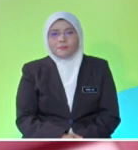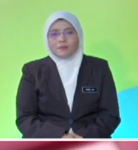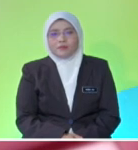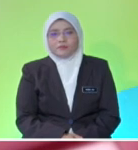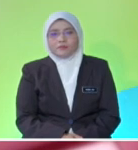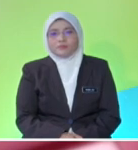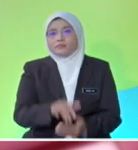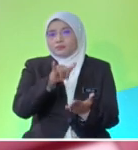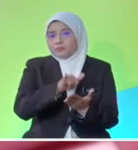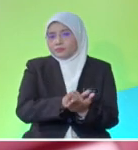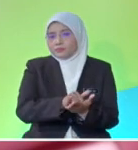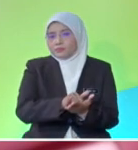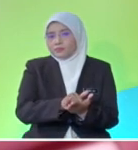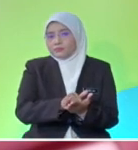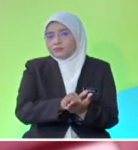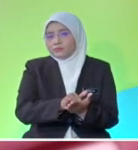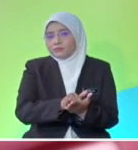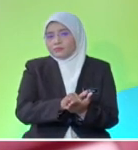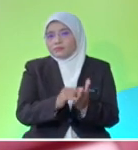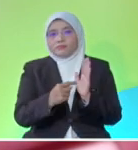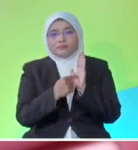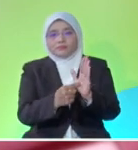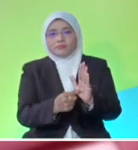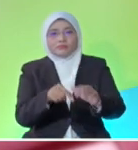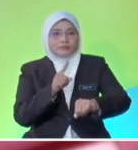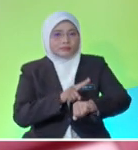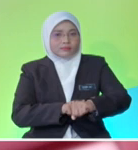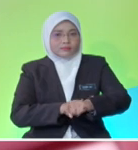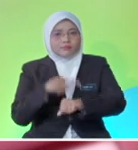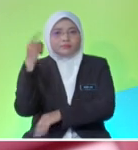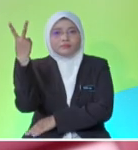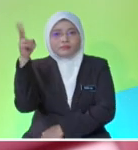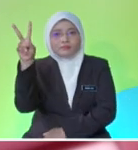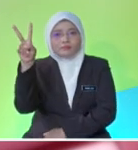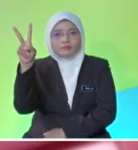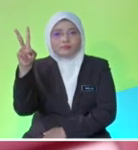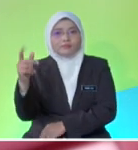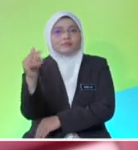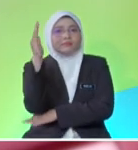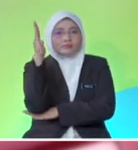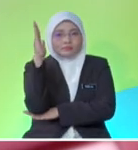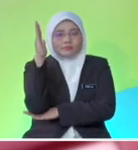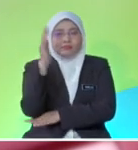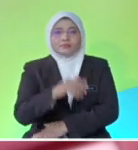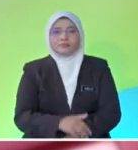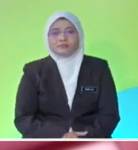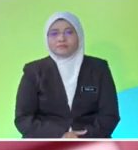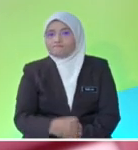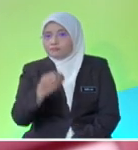adalah 12:30 hari. Tengok bila dia dah balik rumah, mesti dia nak makan. Betul. Nak makan bersama ibu pada